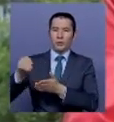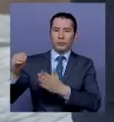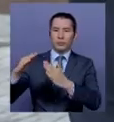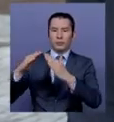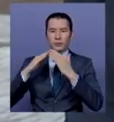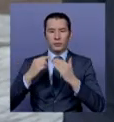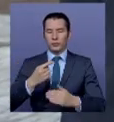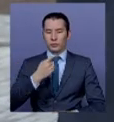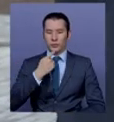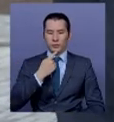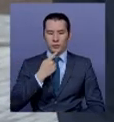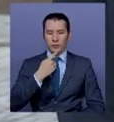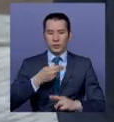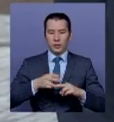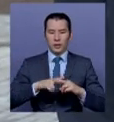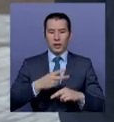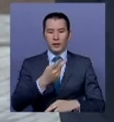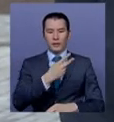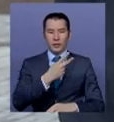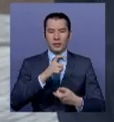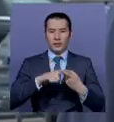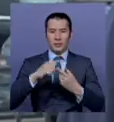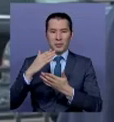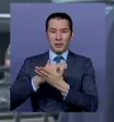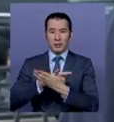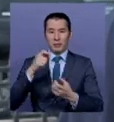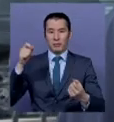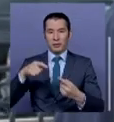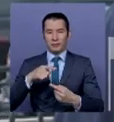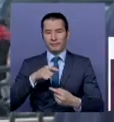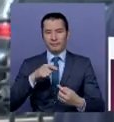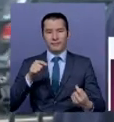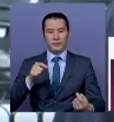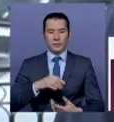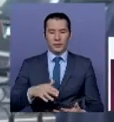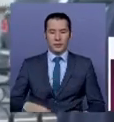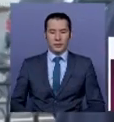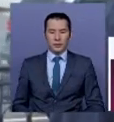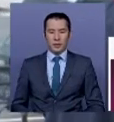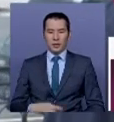жинаған ақшасының өзі бастапқы жарнаға жетпейтін айтады. Жалақының 50%-ын саламыз.